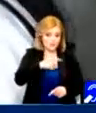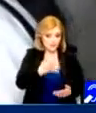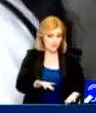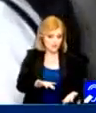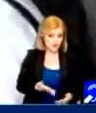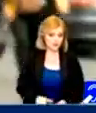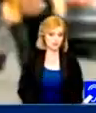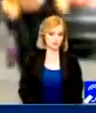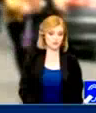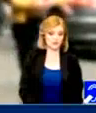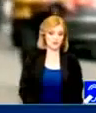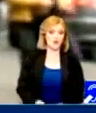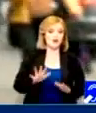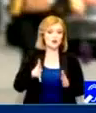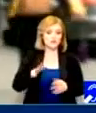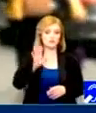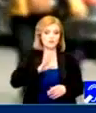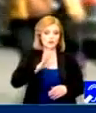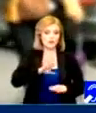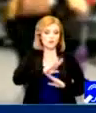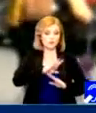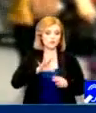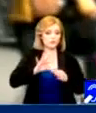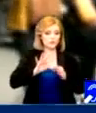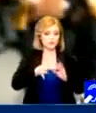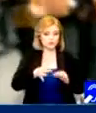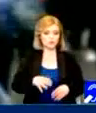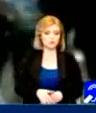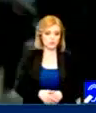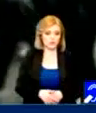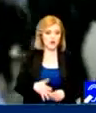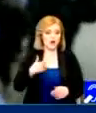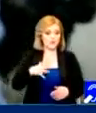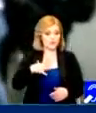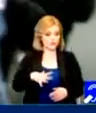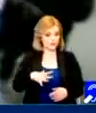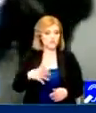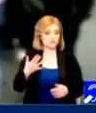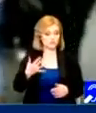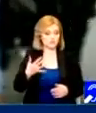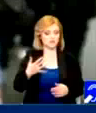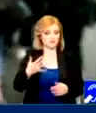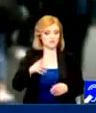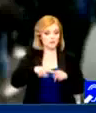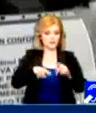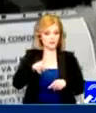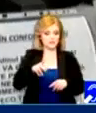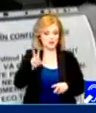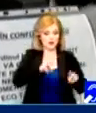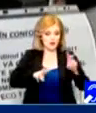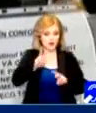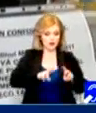lipsa vaccinurilor. Cazul elevei care a murit după o formă agresivă de meningită îi face pe mulți părinți să caute vaccinul specific, dar care nu se